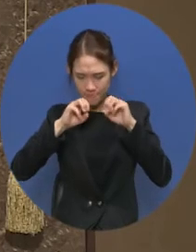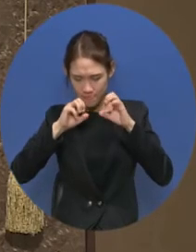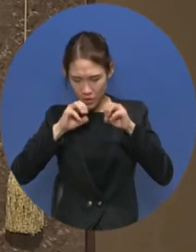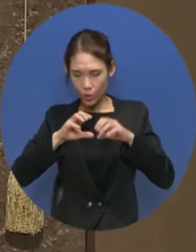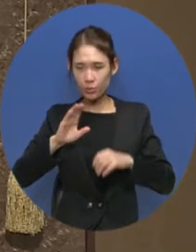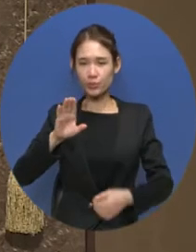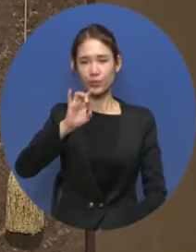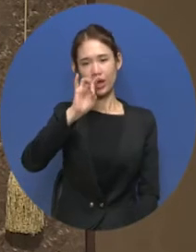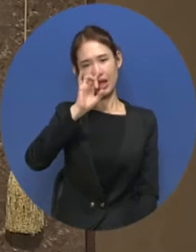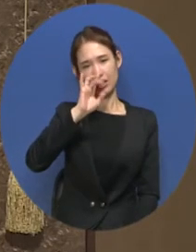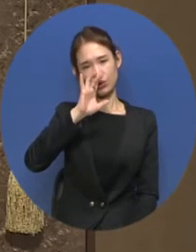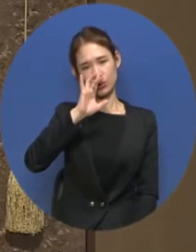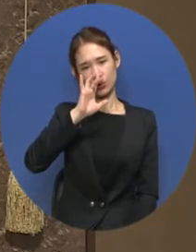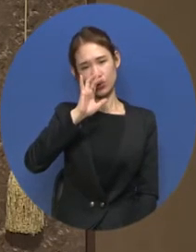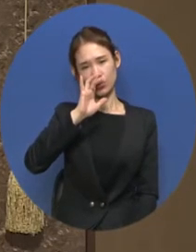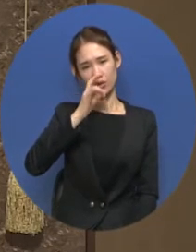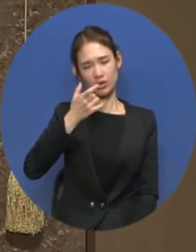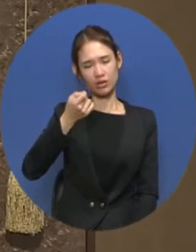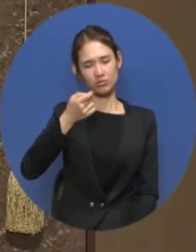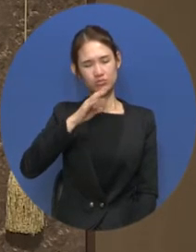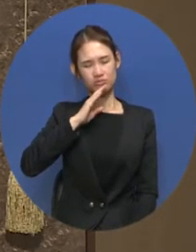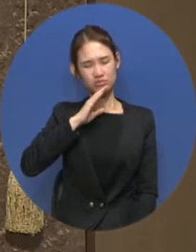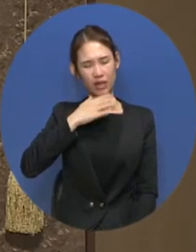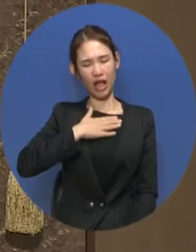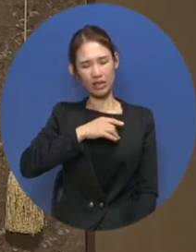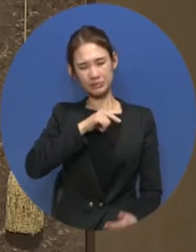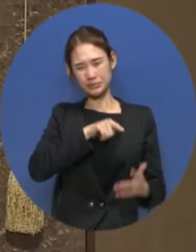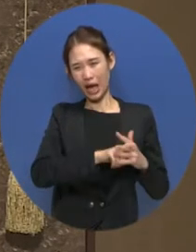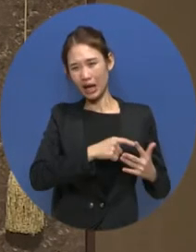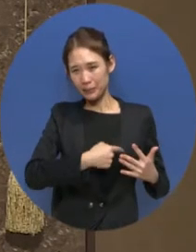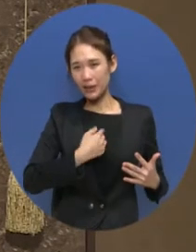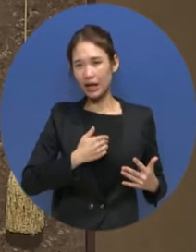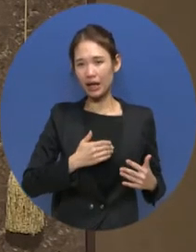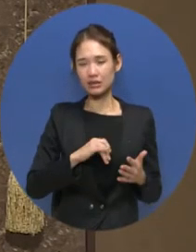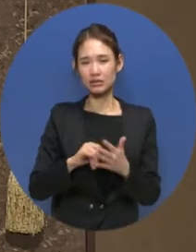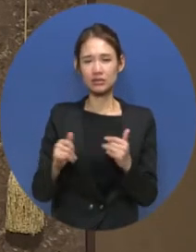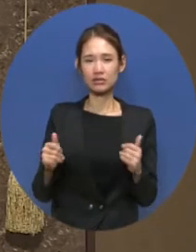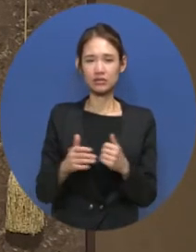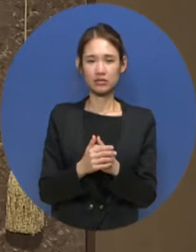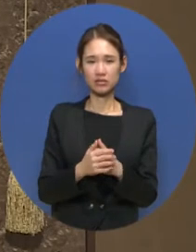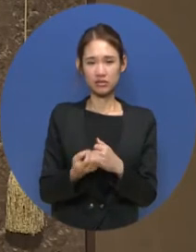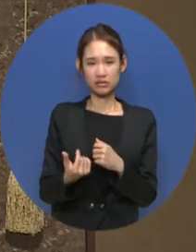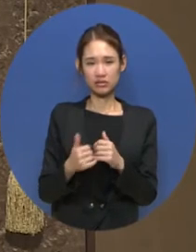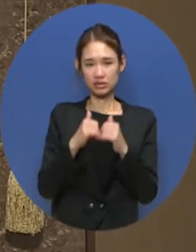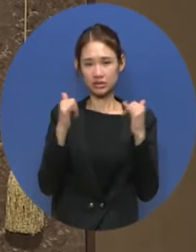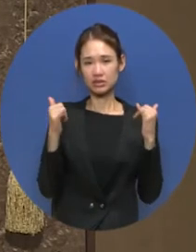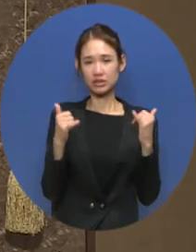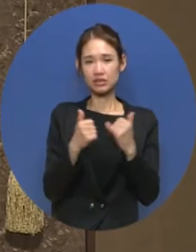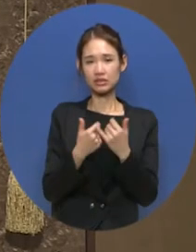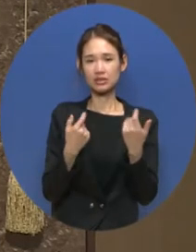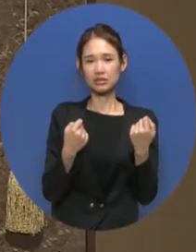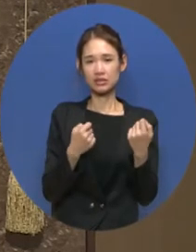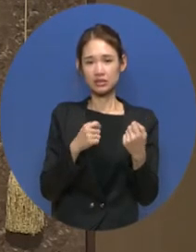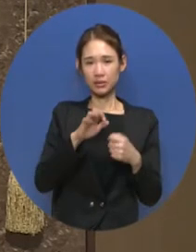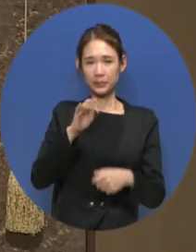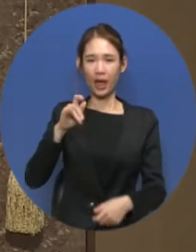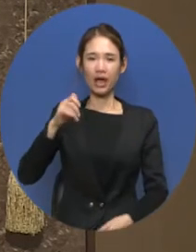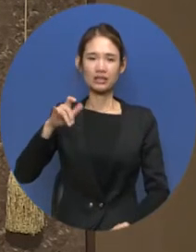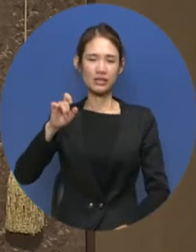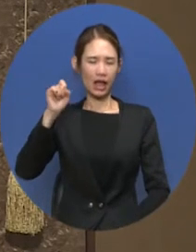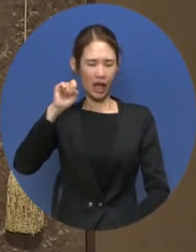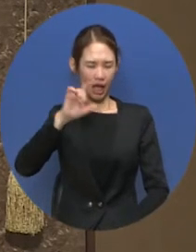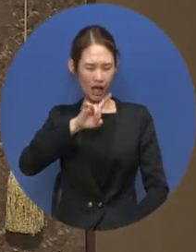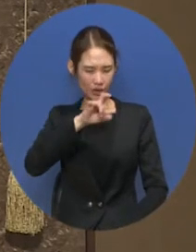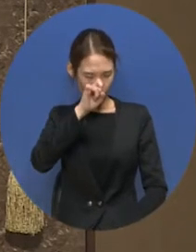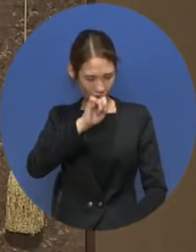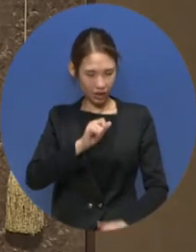있는 상태이죠. 네. 그렇지만 또 알고 쓰시는 분들은 방금 선생님처럼 굉장히 네. 또 매니아처럼 또 사용하고 계신 분들도